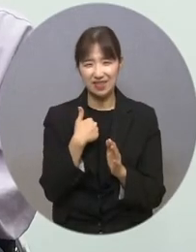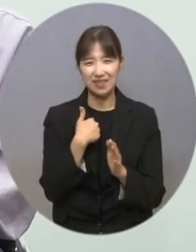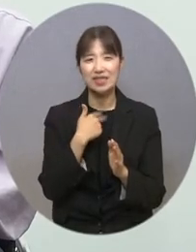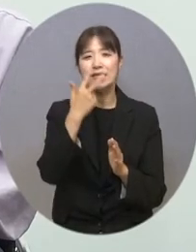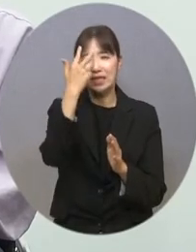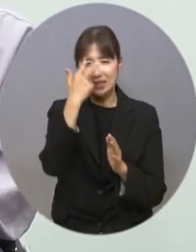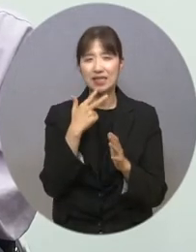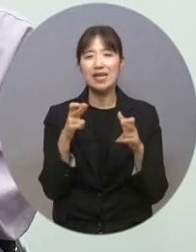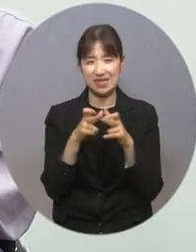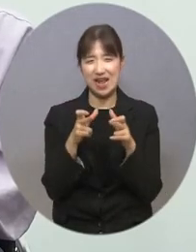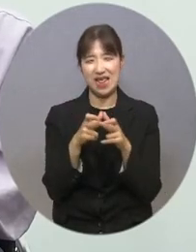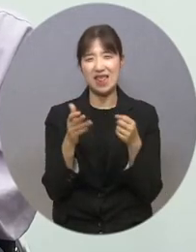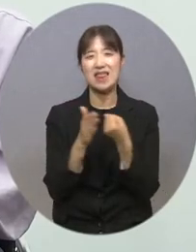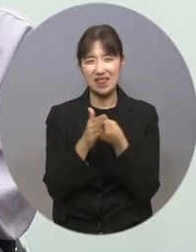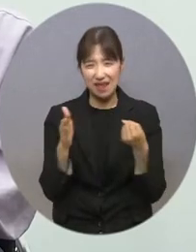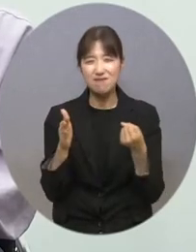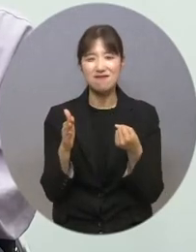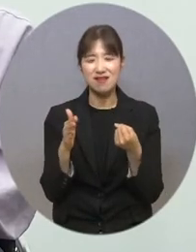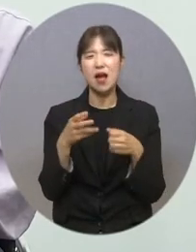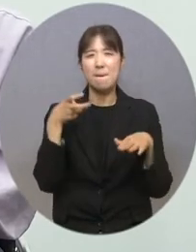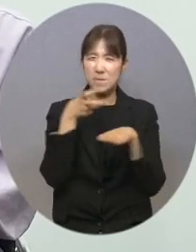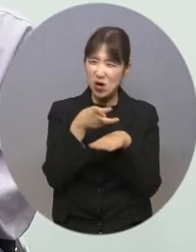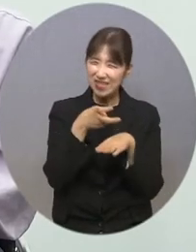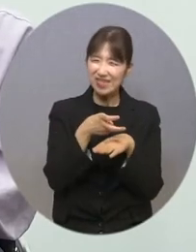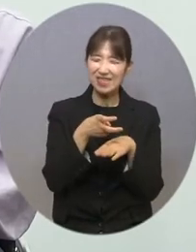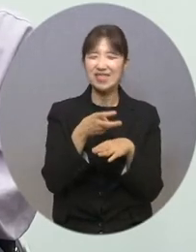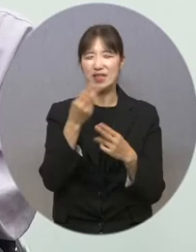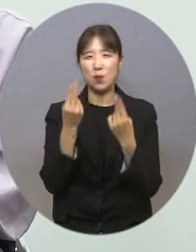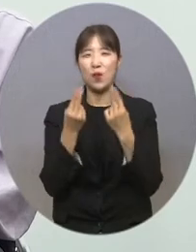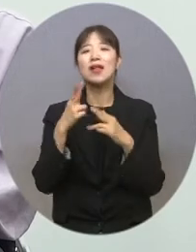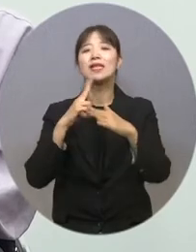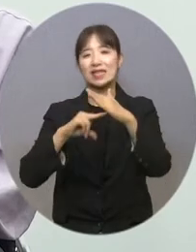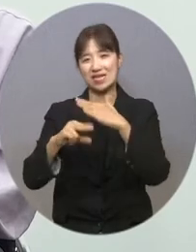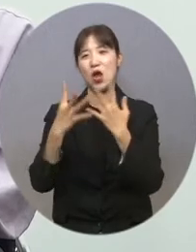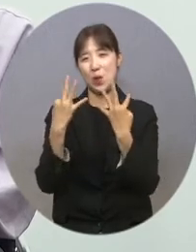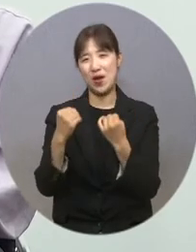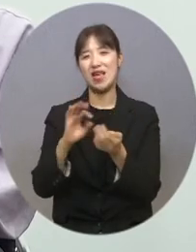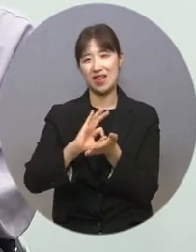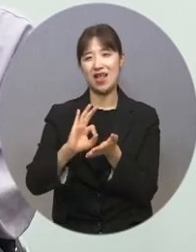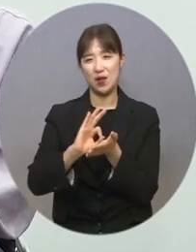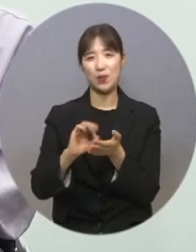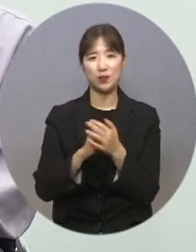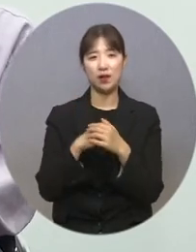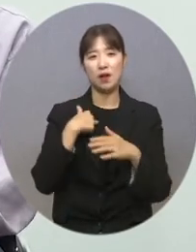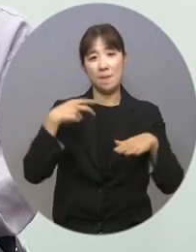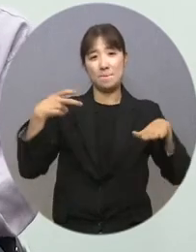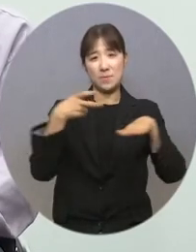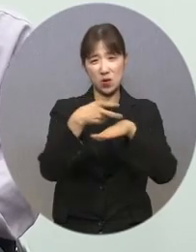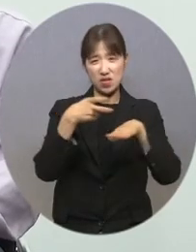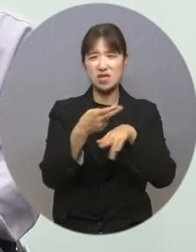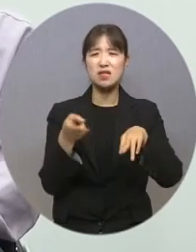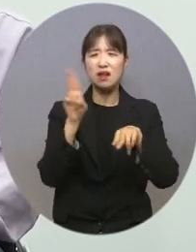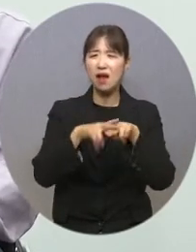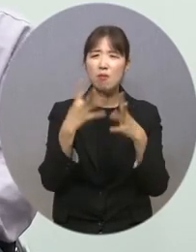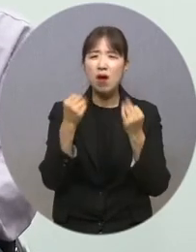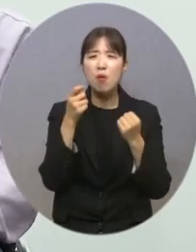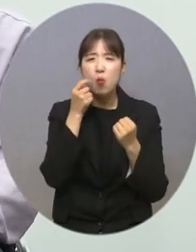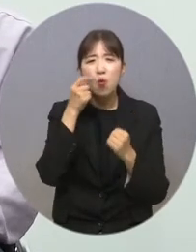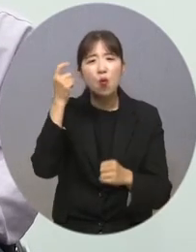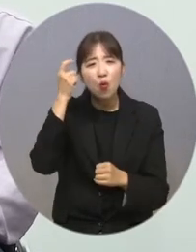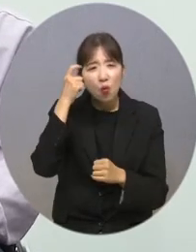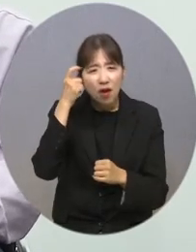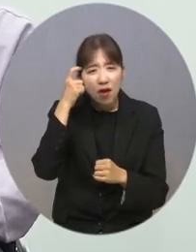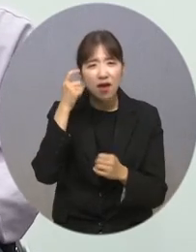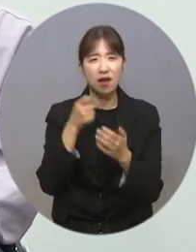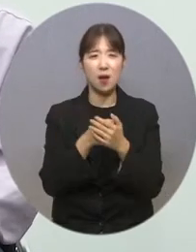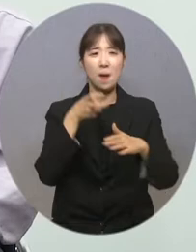시각장애인 이다 보니까 아무래도 이렇게 버스 보다는 지하철만 이용해 에요 예 어 3를 많이 이용해 못하는게 오는 어